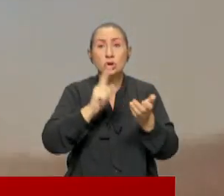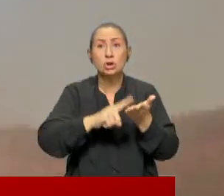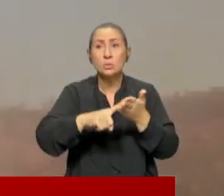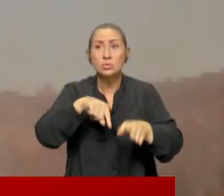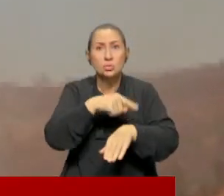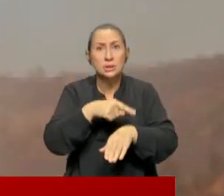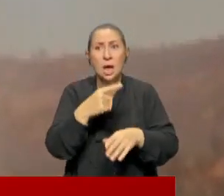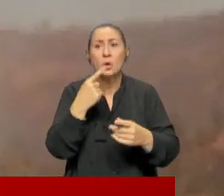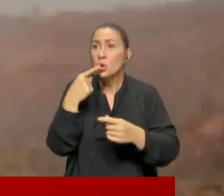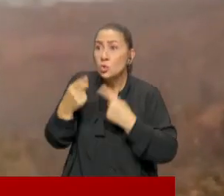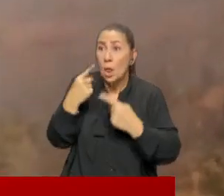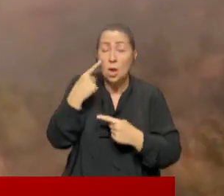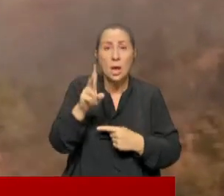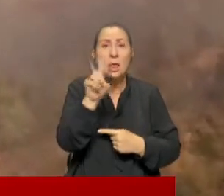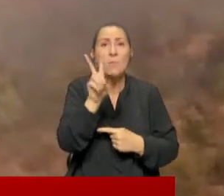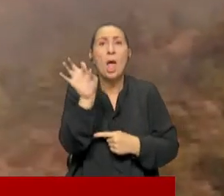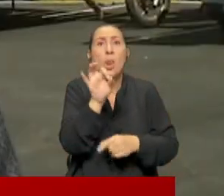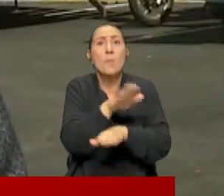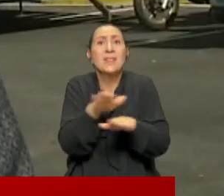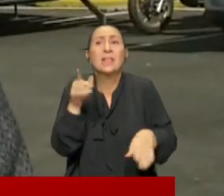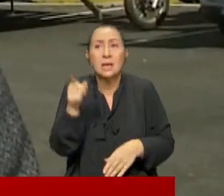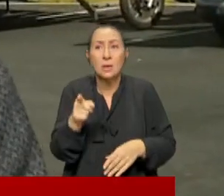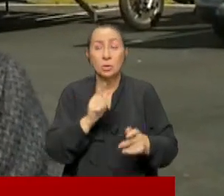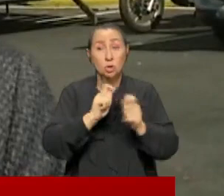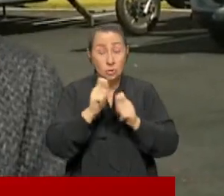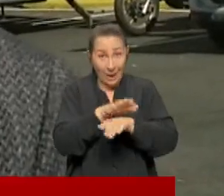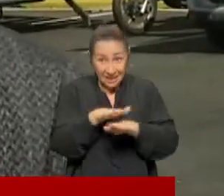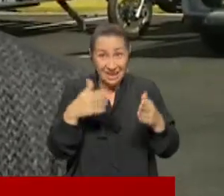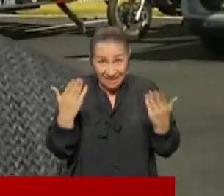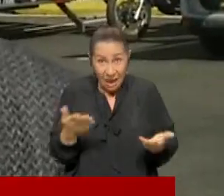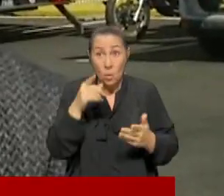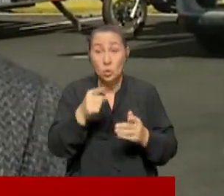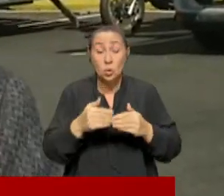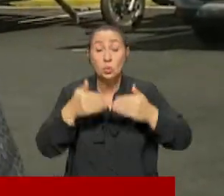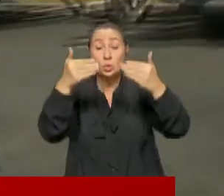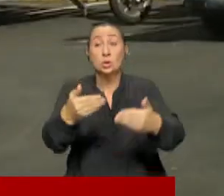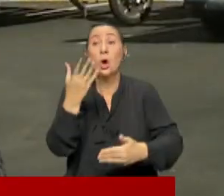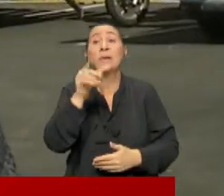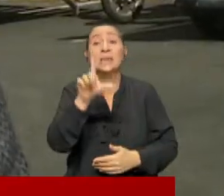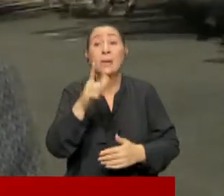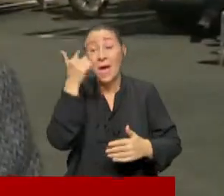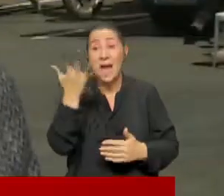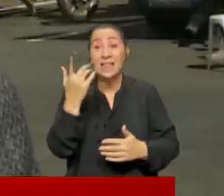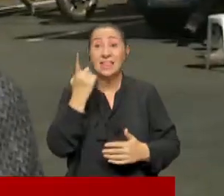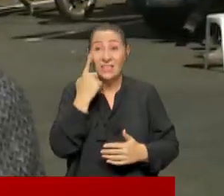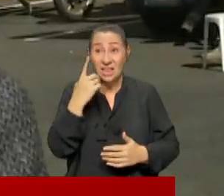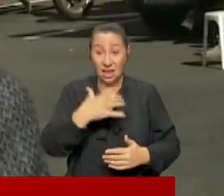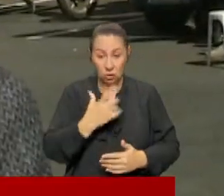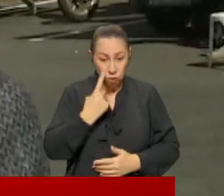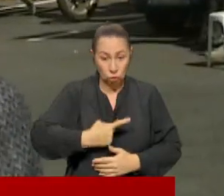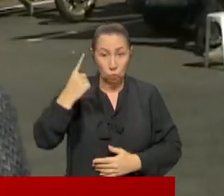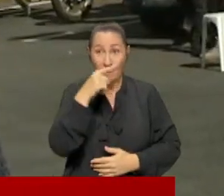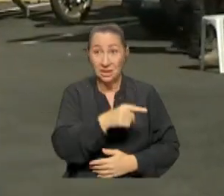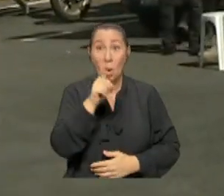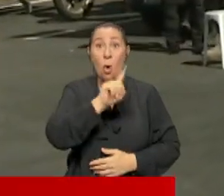sözleşme süresi iddiaya göre 20 Eylül'de doldu. Bu sözleşme bitmişse bunun uzatılması lazım. Eğer devlet kendi